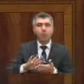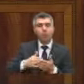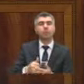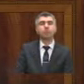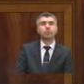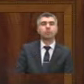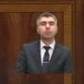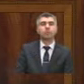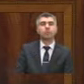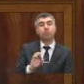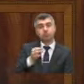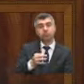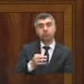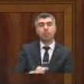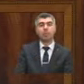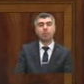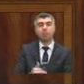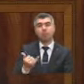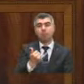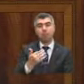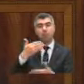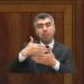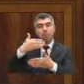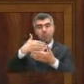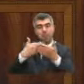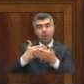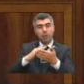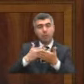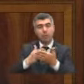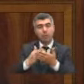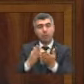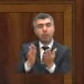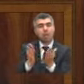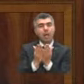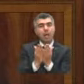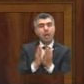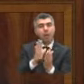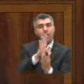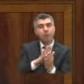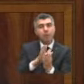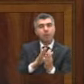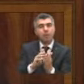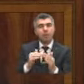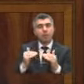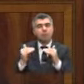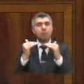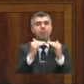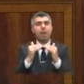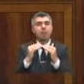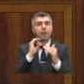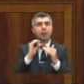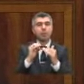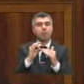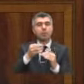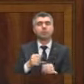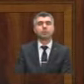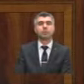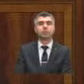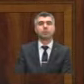ما يسمح ببناء وتأهيل الفضاءات التربوية وفق معايير الجودة المطلوبة.